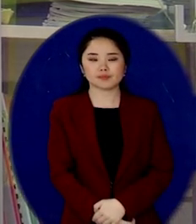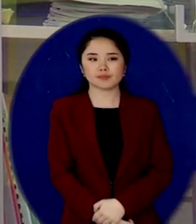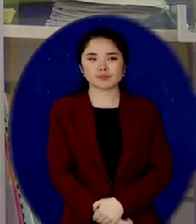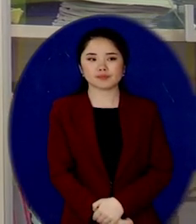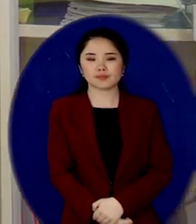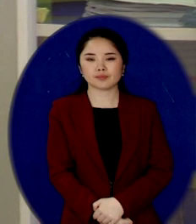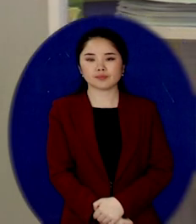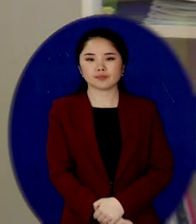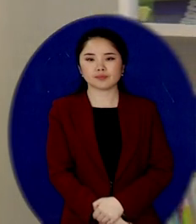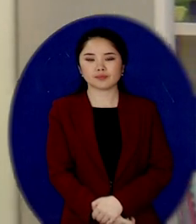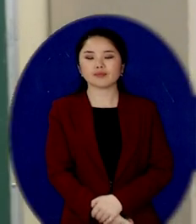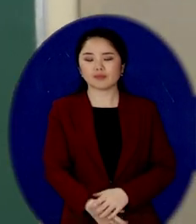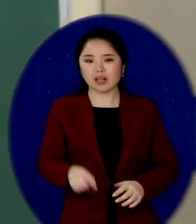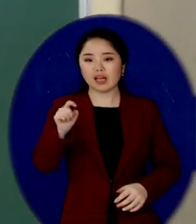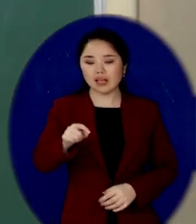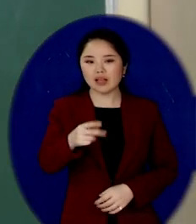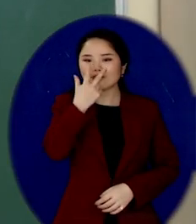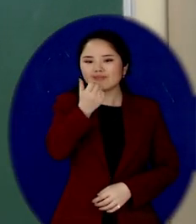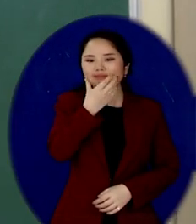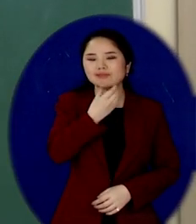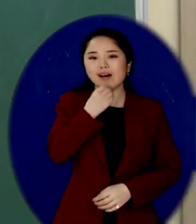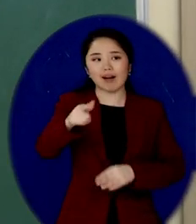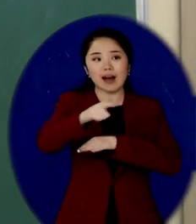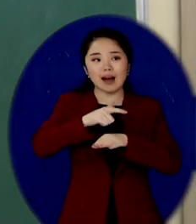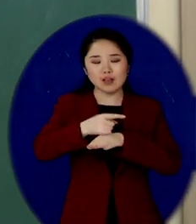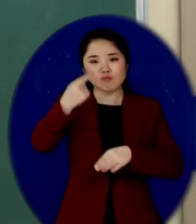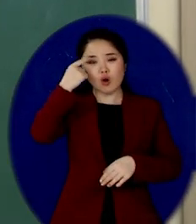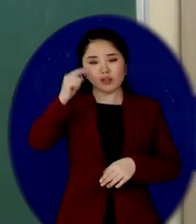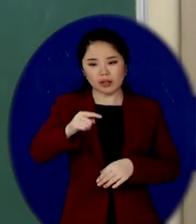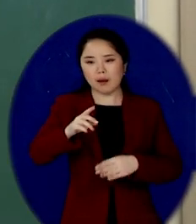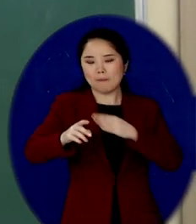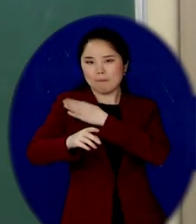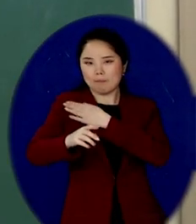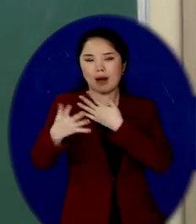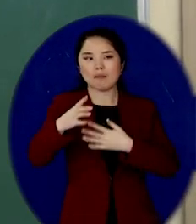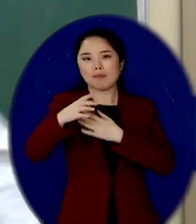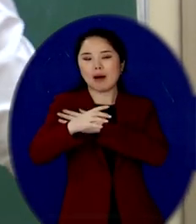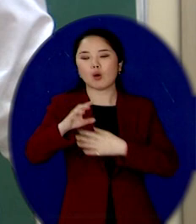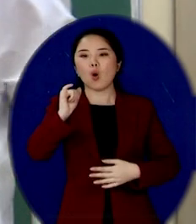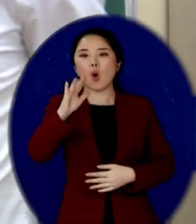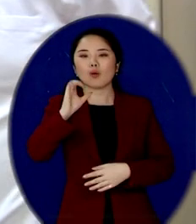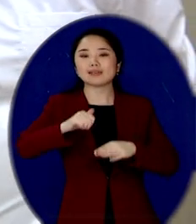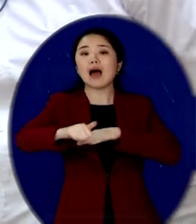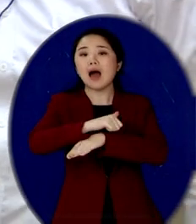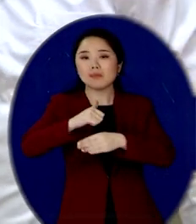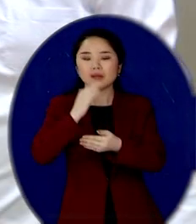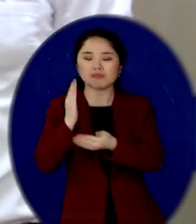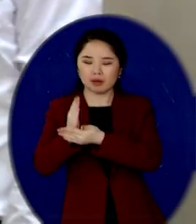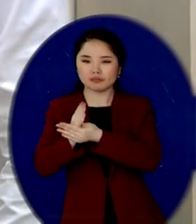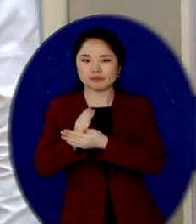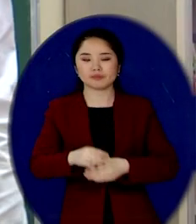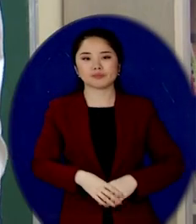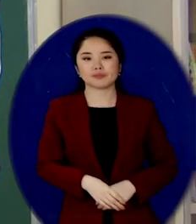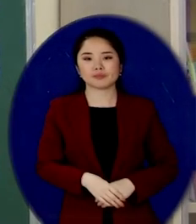Тэгвэл эдгээр үзэсгэлэнт газрууд Монгол орны баруун хэсэгт буюу Увс аймгийн нутагт оршиж байдаг юм